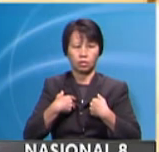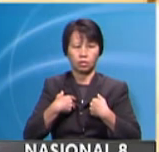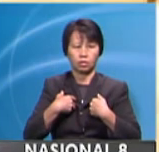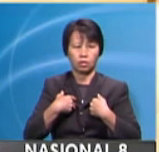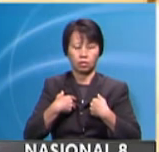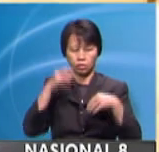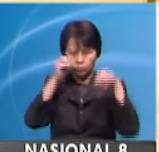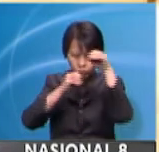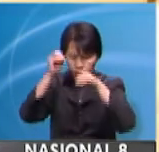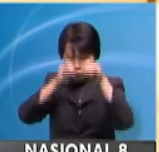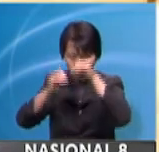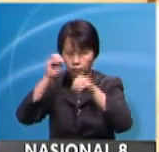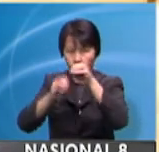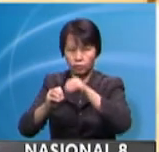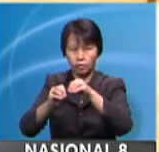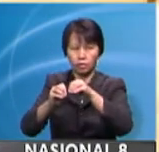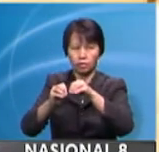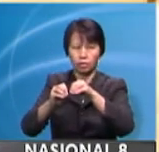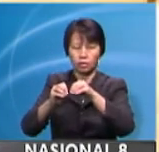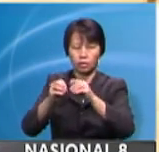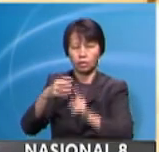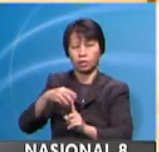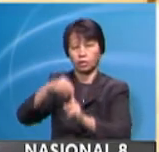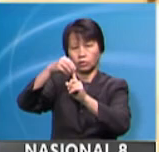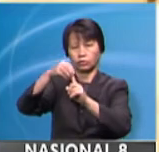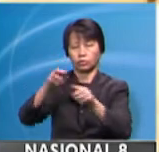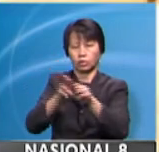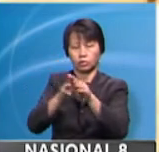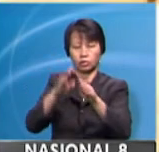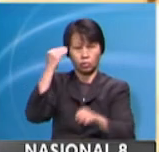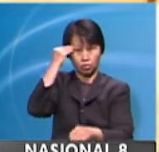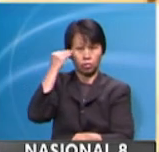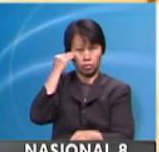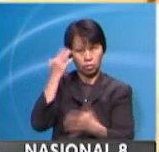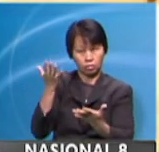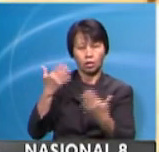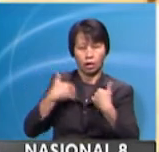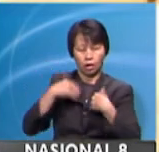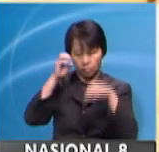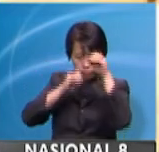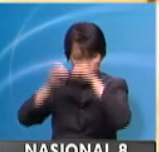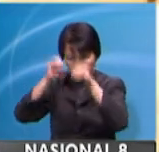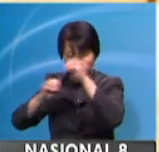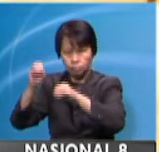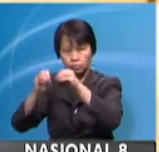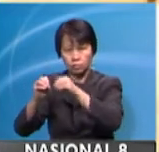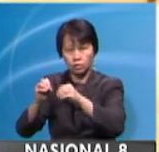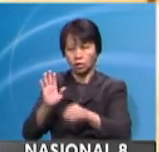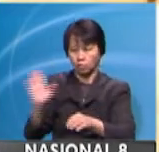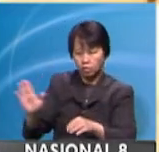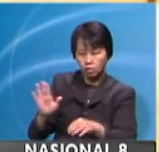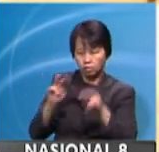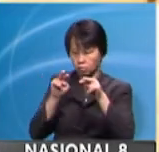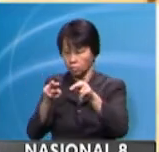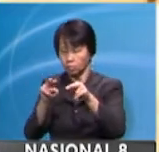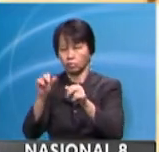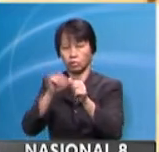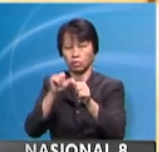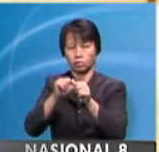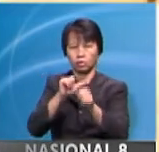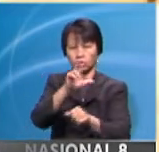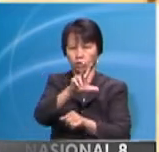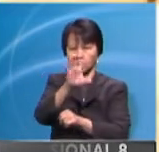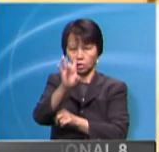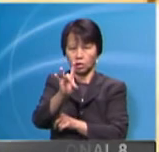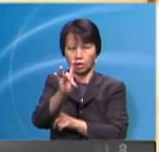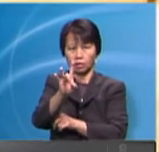survey, ya, terutama sekali macam di Korea, mereka telah mengadakan survey di mana mereka dapati bahawa setiap